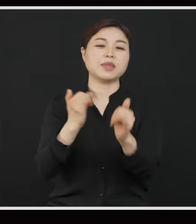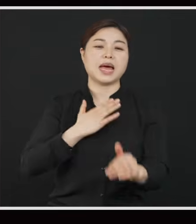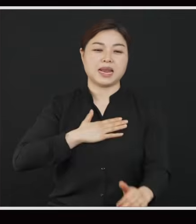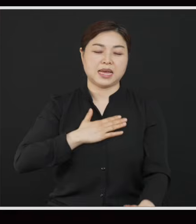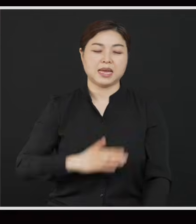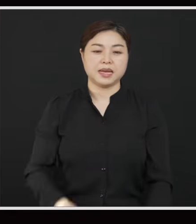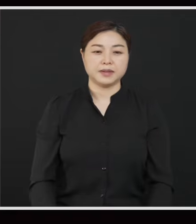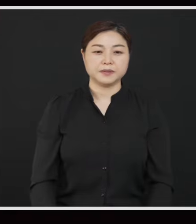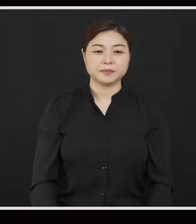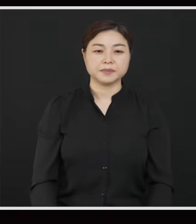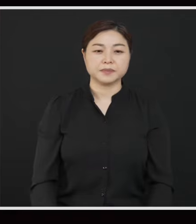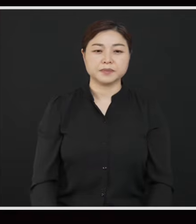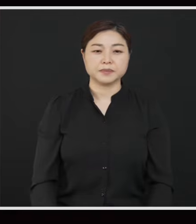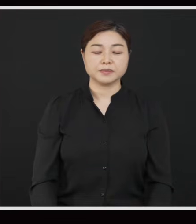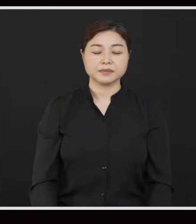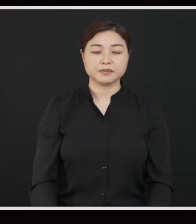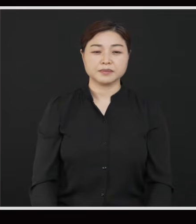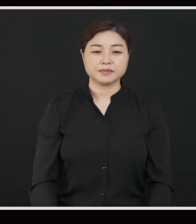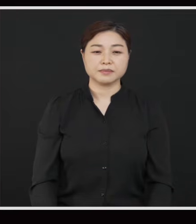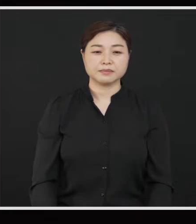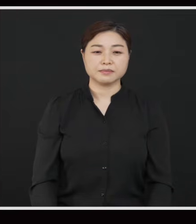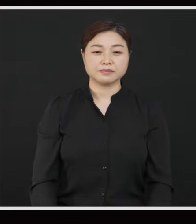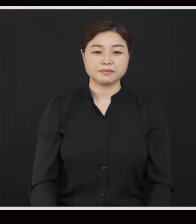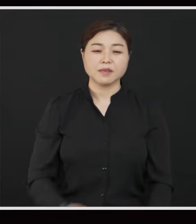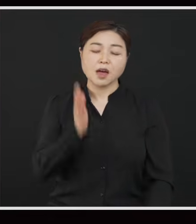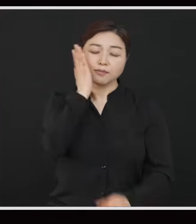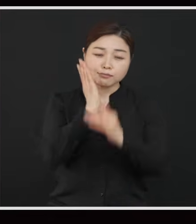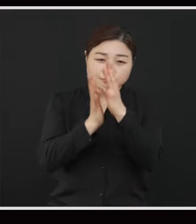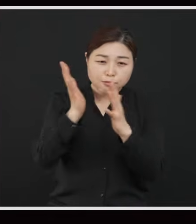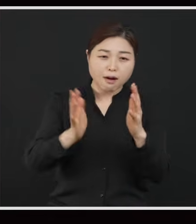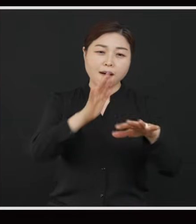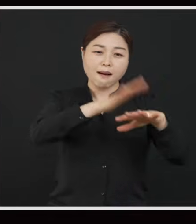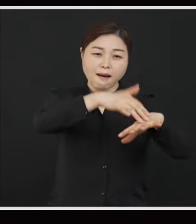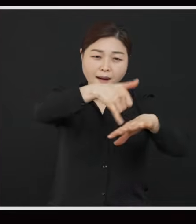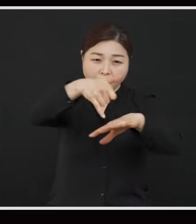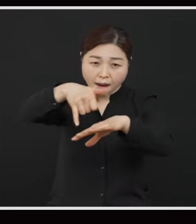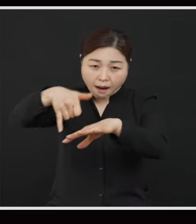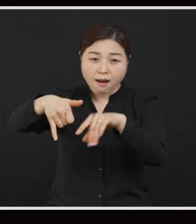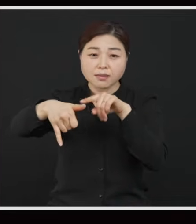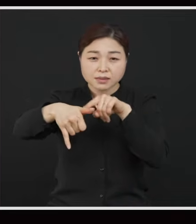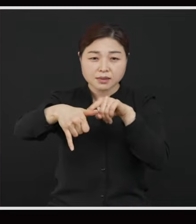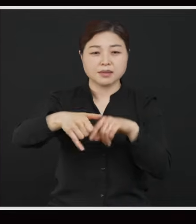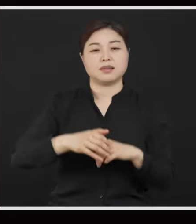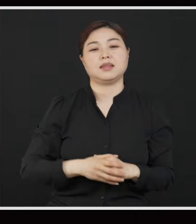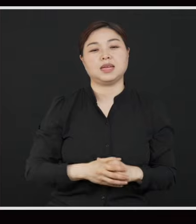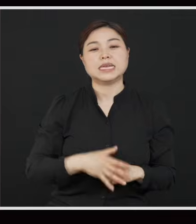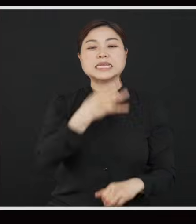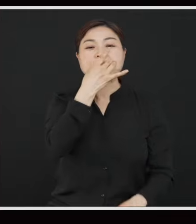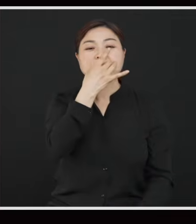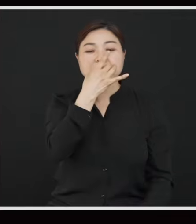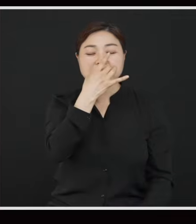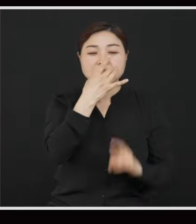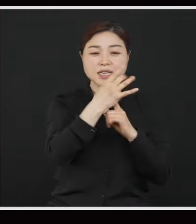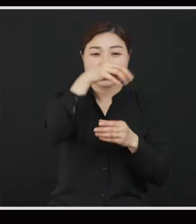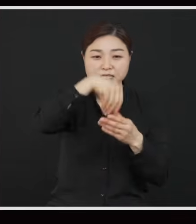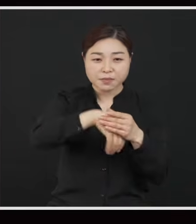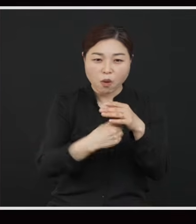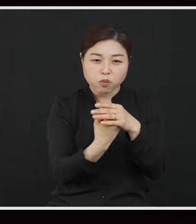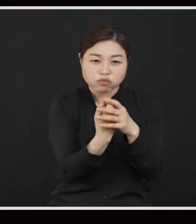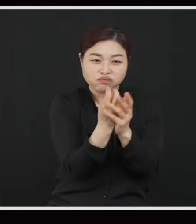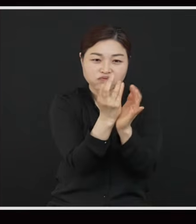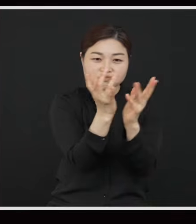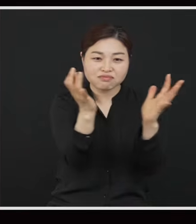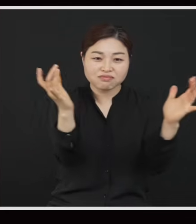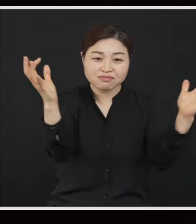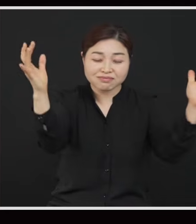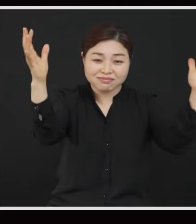텐데, 이제 화초 아니면 농작물 씨앗에서 이게 커다랗게 자라야 되니까 이게